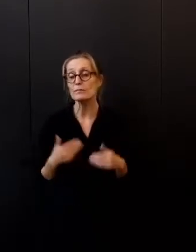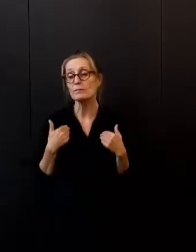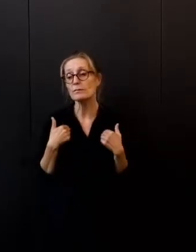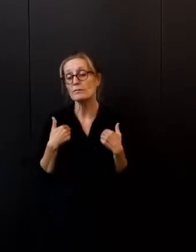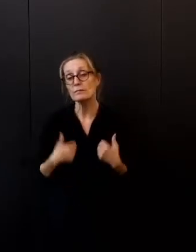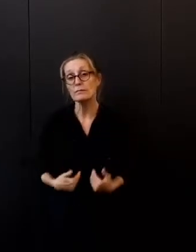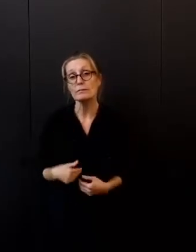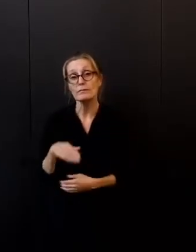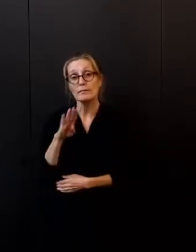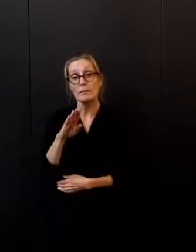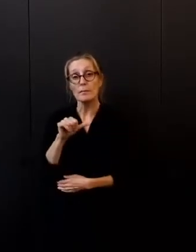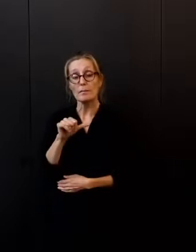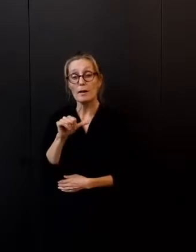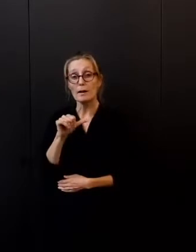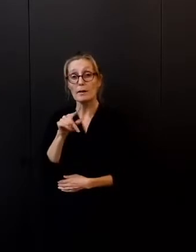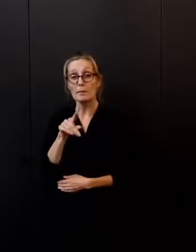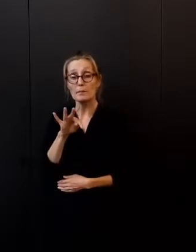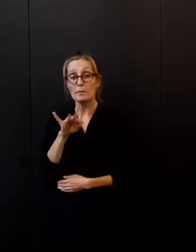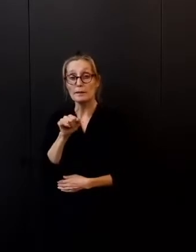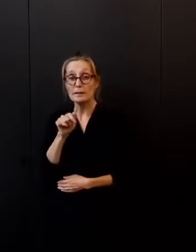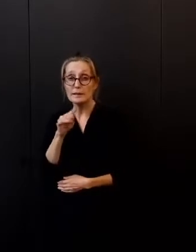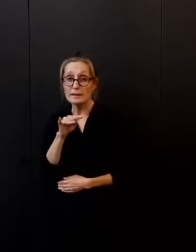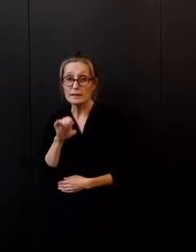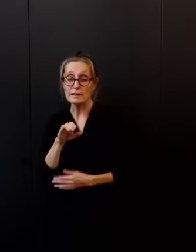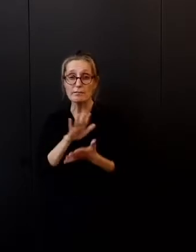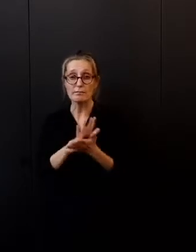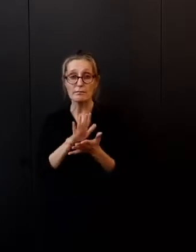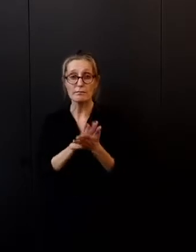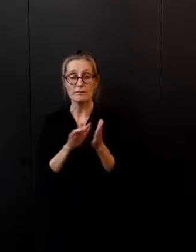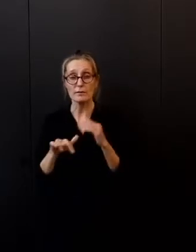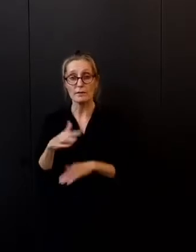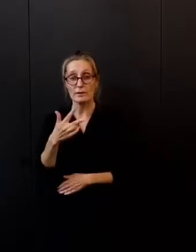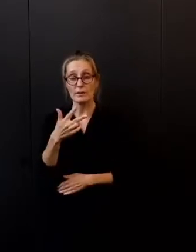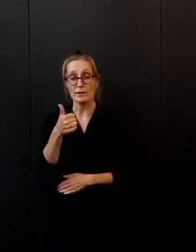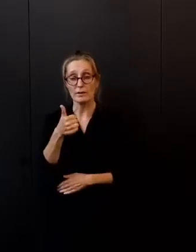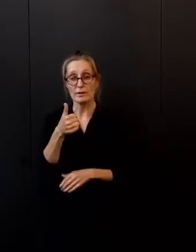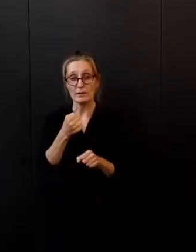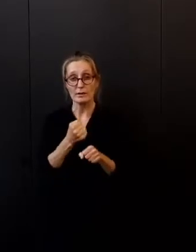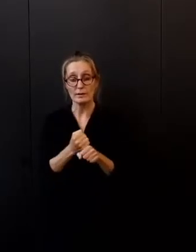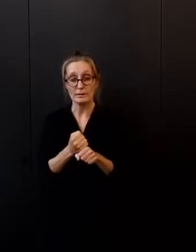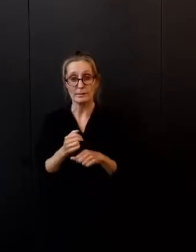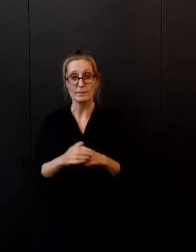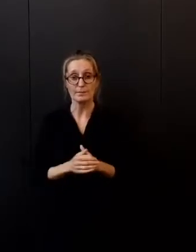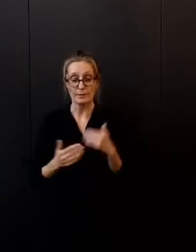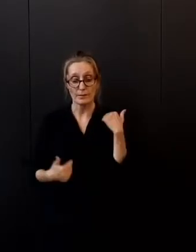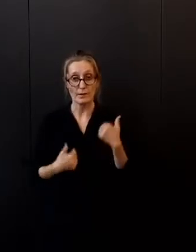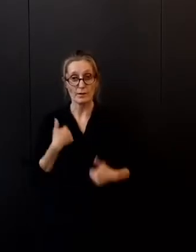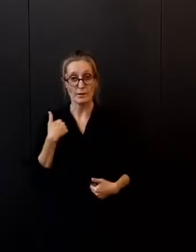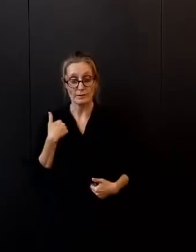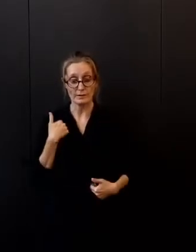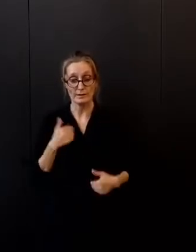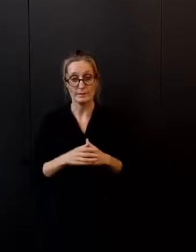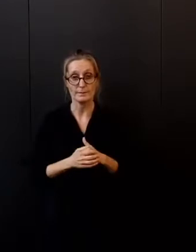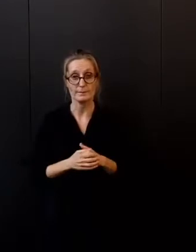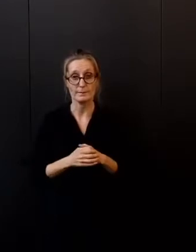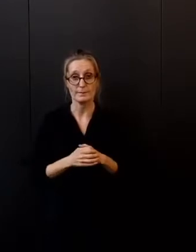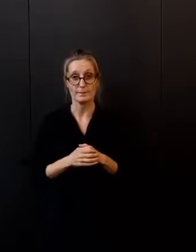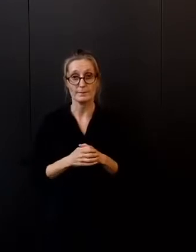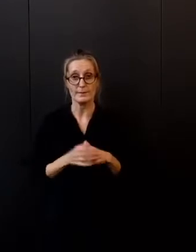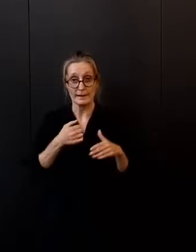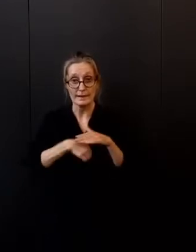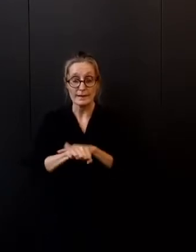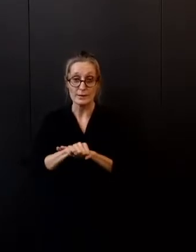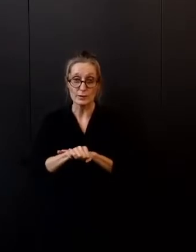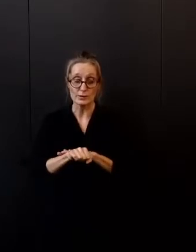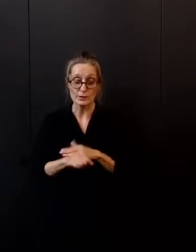moi, c'est Baptiste, j'ai 31 ans. Je suis handicapé de